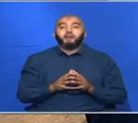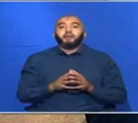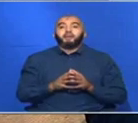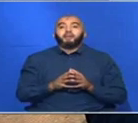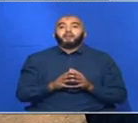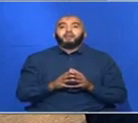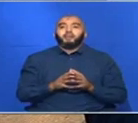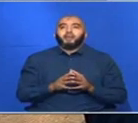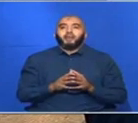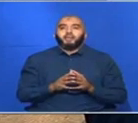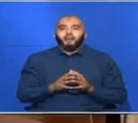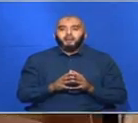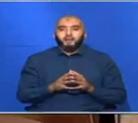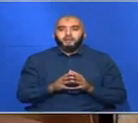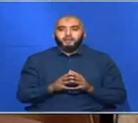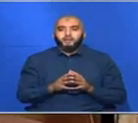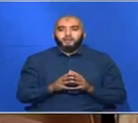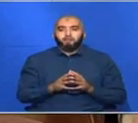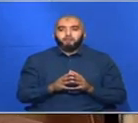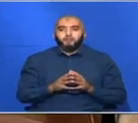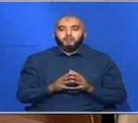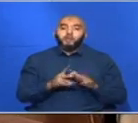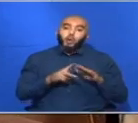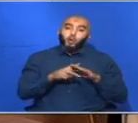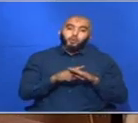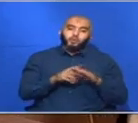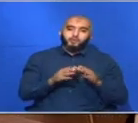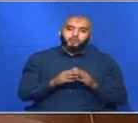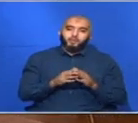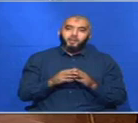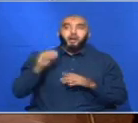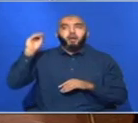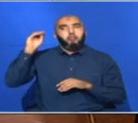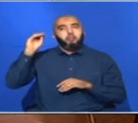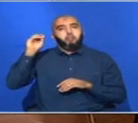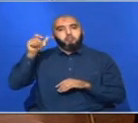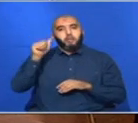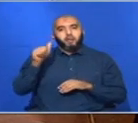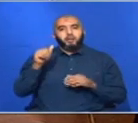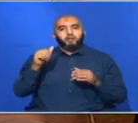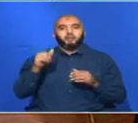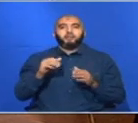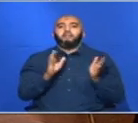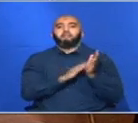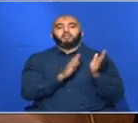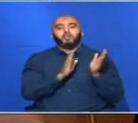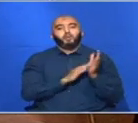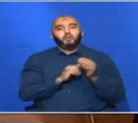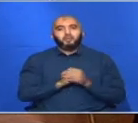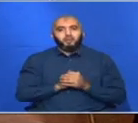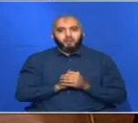الكريم الجزائري بادي ادي بدقن نبارك لاخينا فؤاد